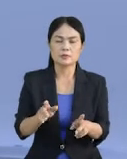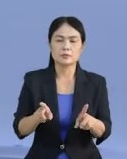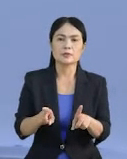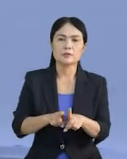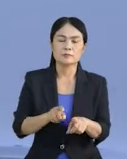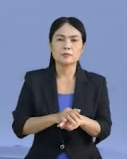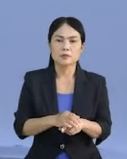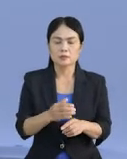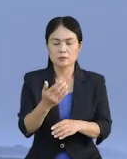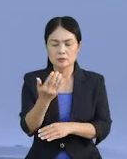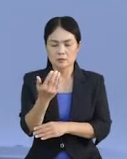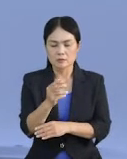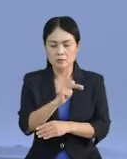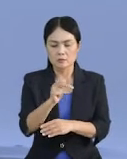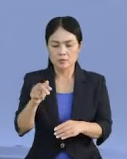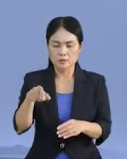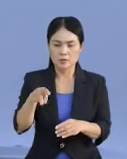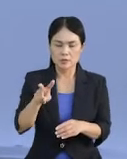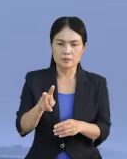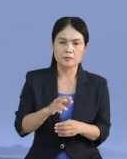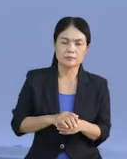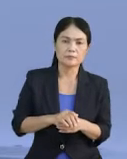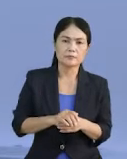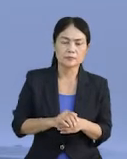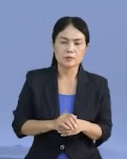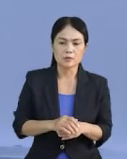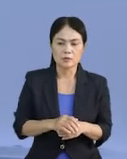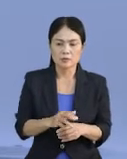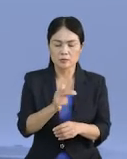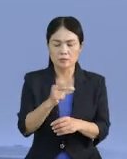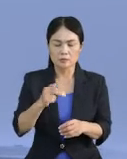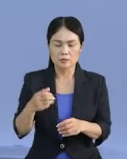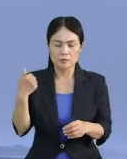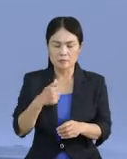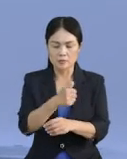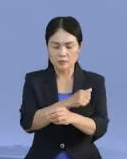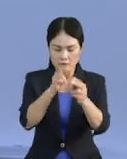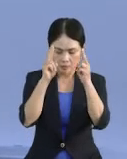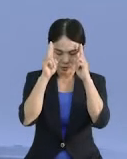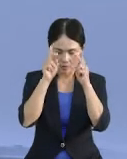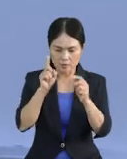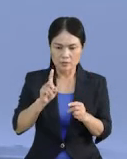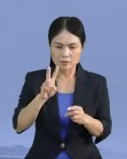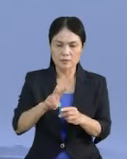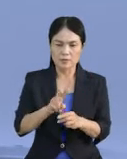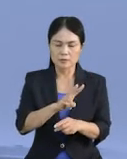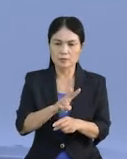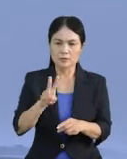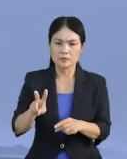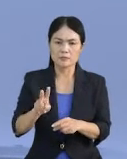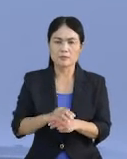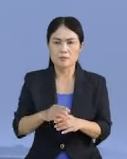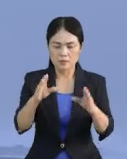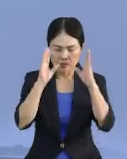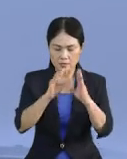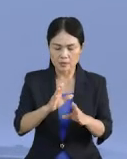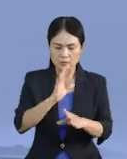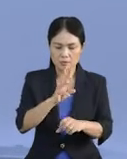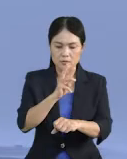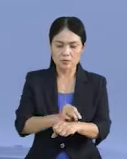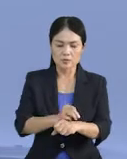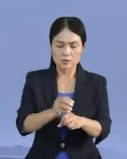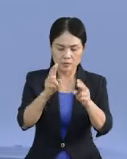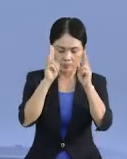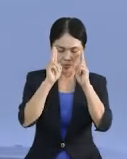cổ chế nơi pe đại con chạy từ hàng cái complete để xa cùng liên sự vật tiếp theo prom tiếng bẹ mà ở bàn trong trời